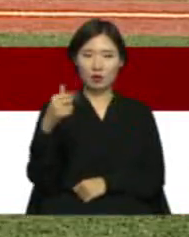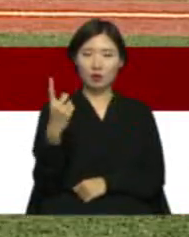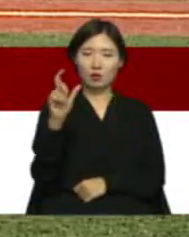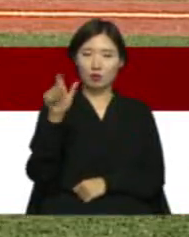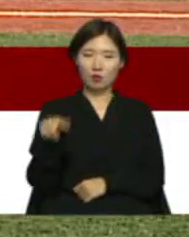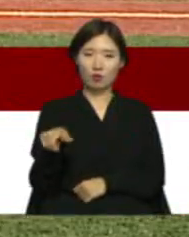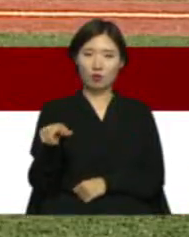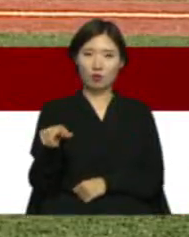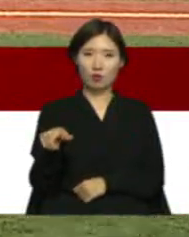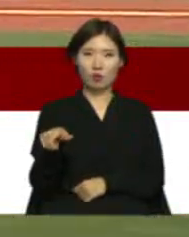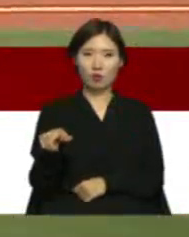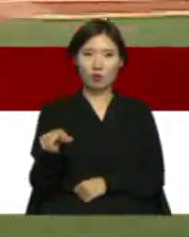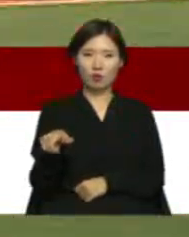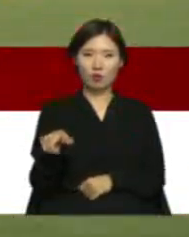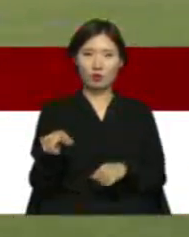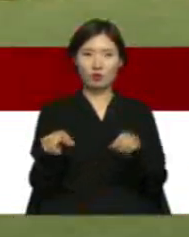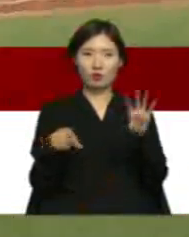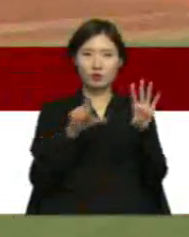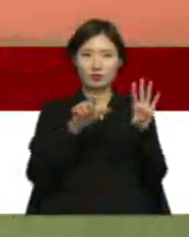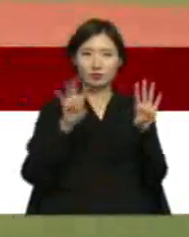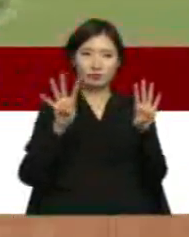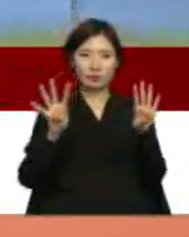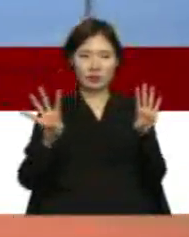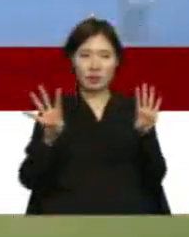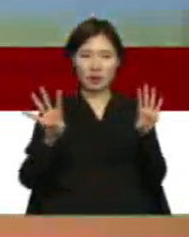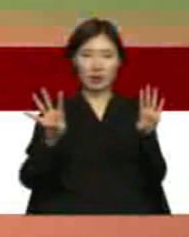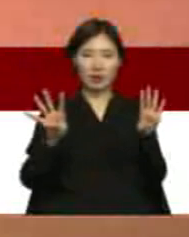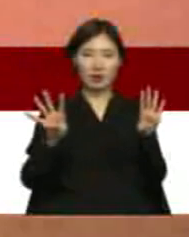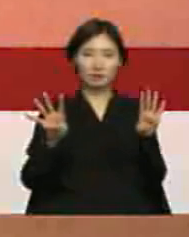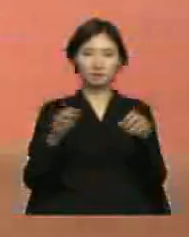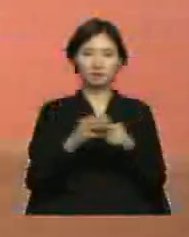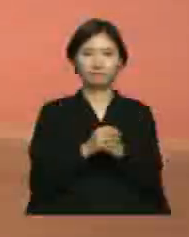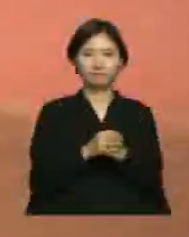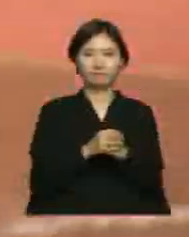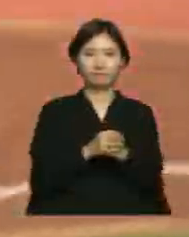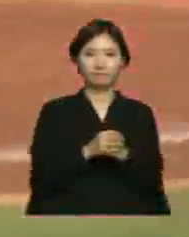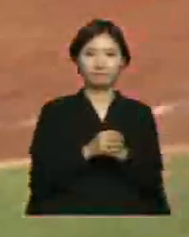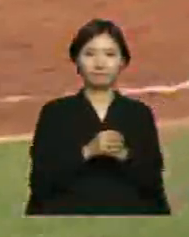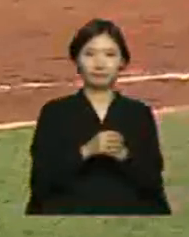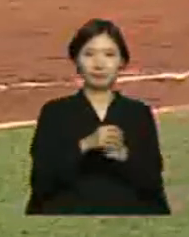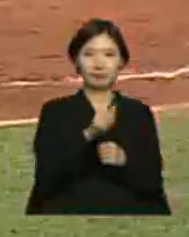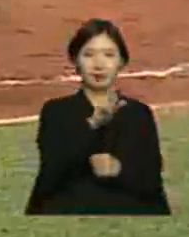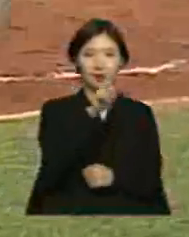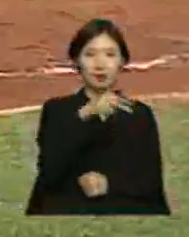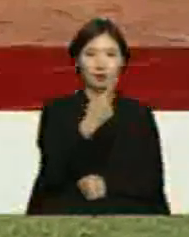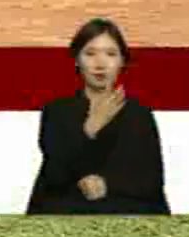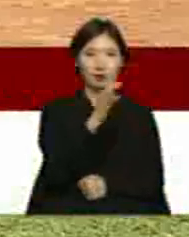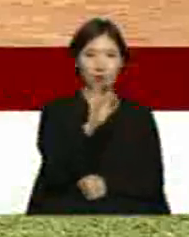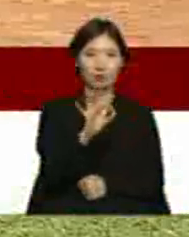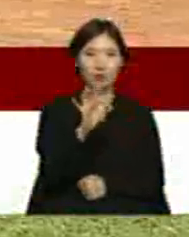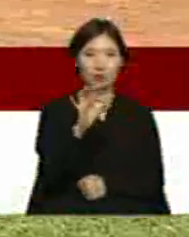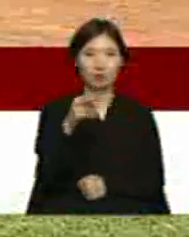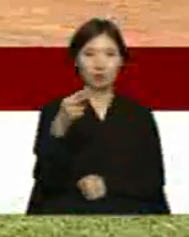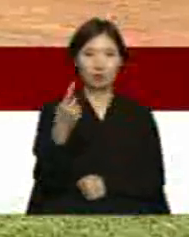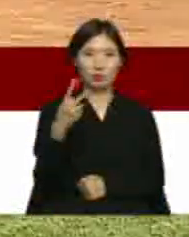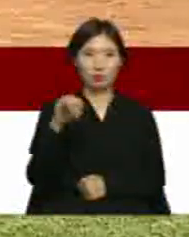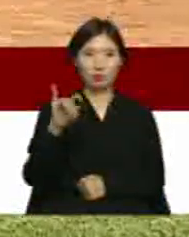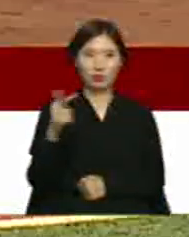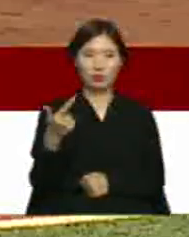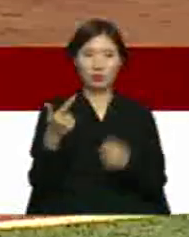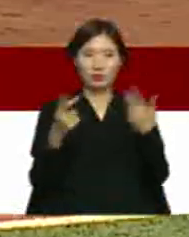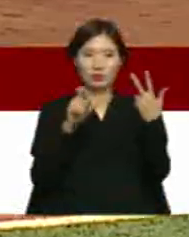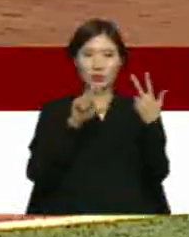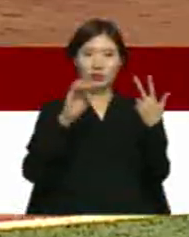양팀 모두 6회까지 4점씩을 내며 무승부를 기록했습니다. 학동과 도신의 경기는 학동이 7대